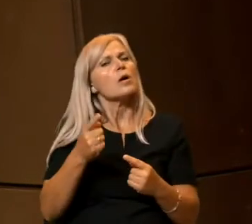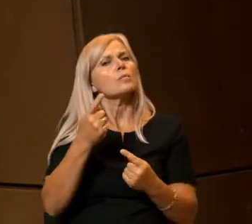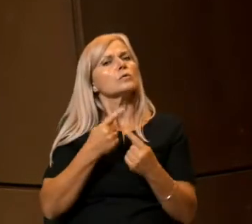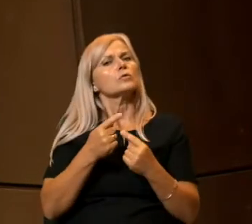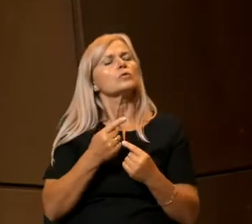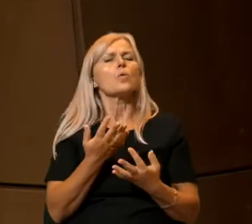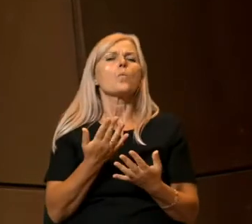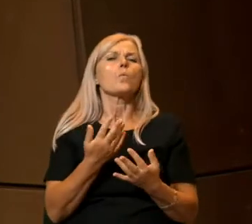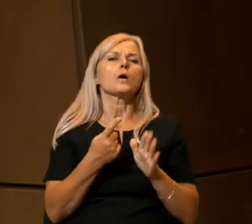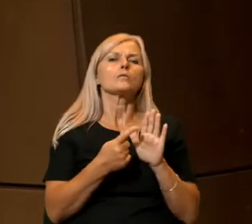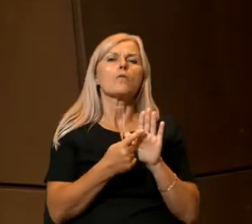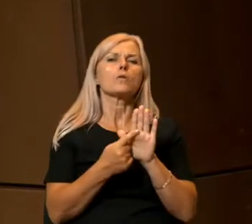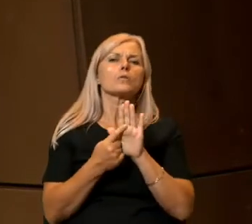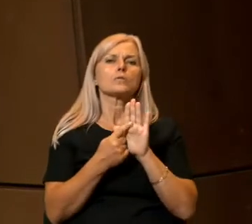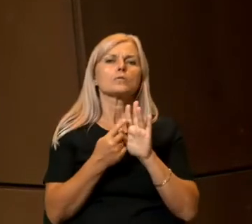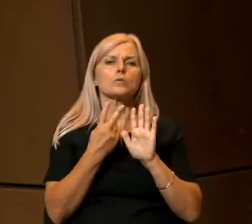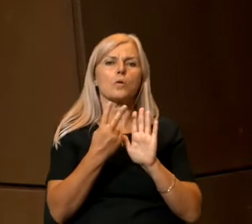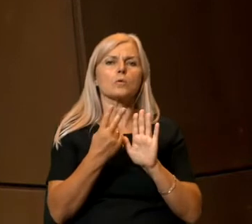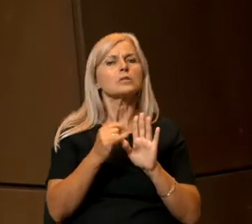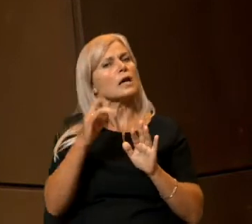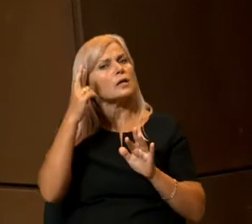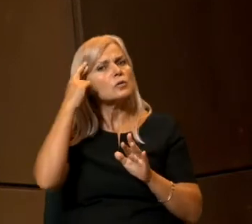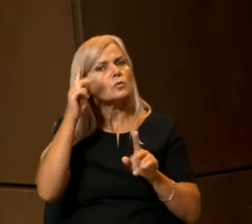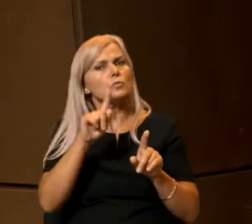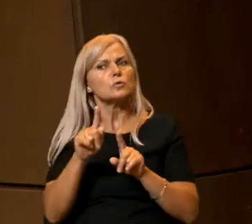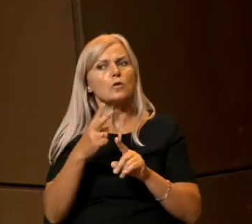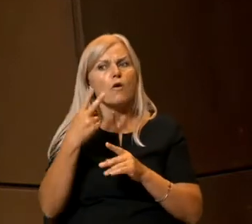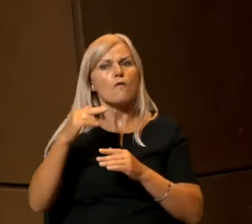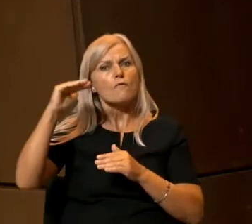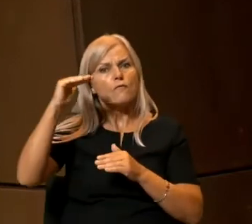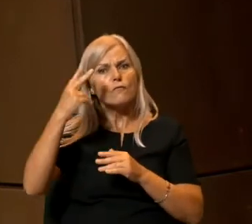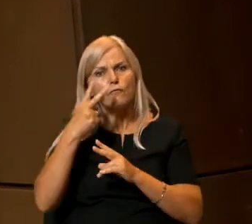i co to oznacza. Widzimy to też w